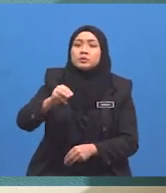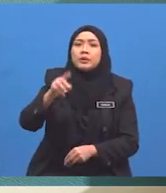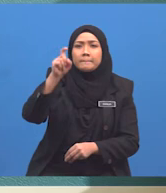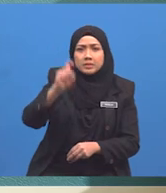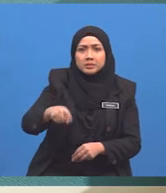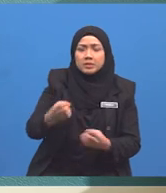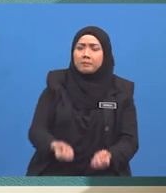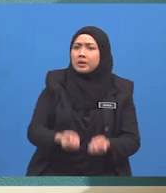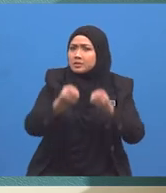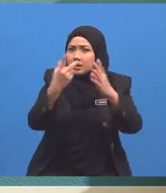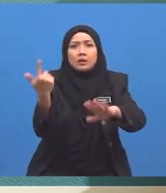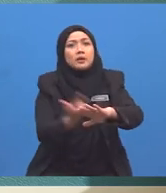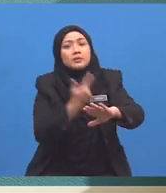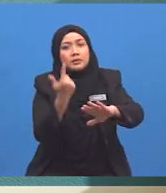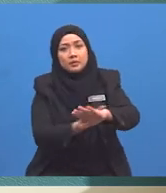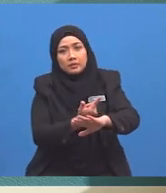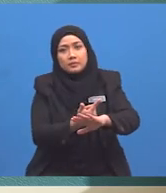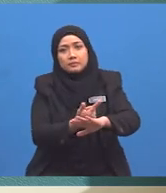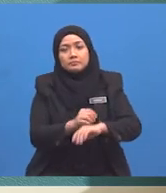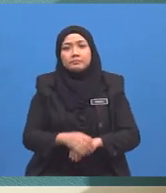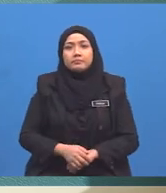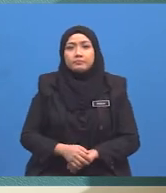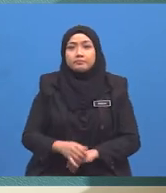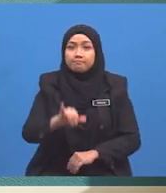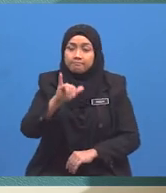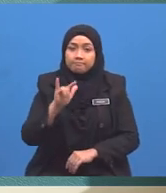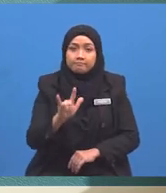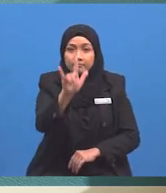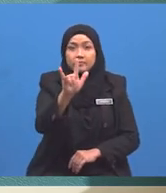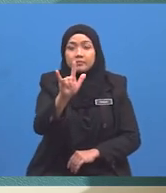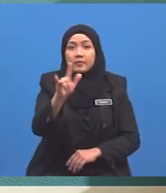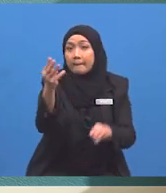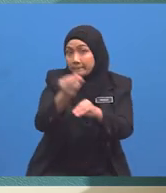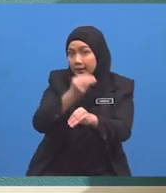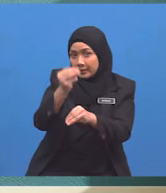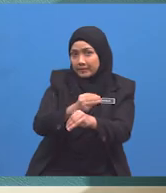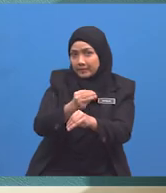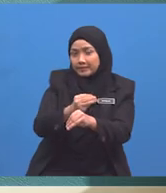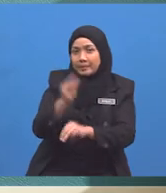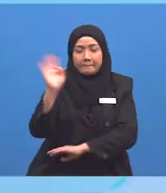perbanyakkan latihan. I love maths. Hope you too.